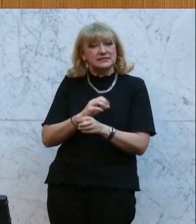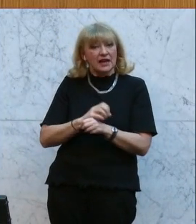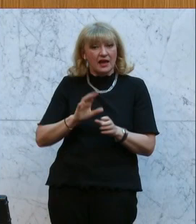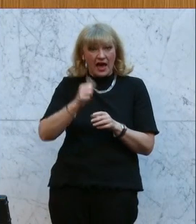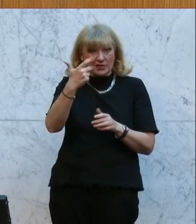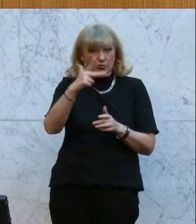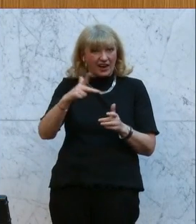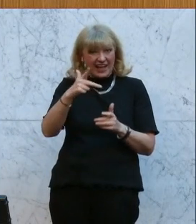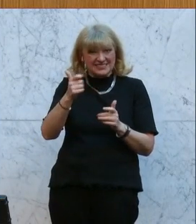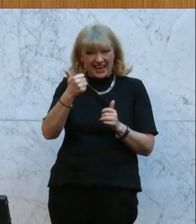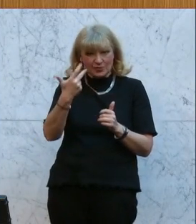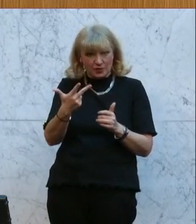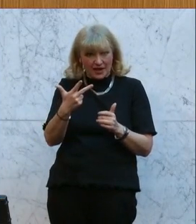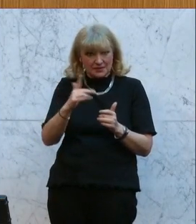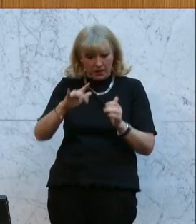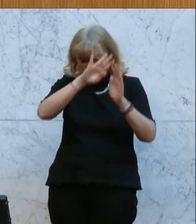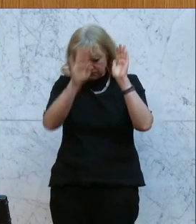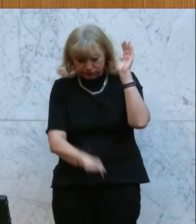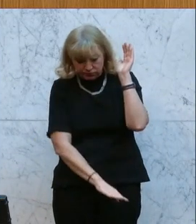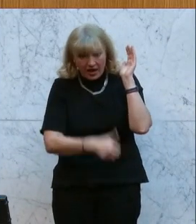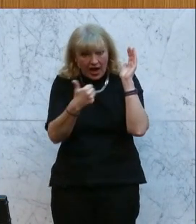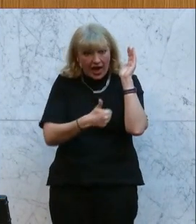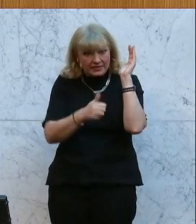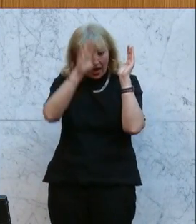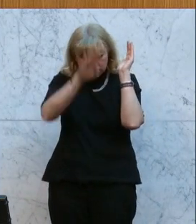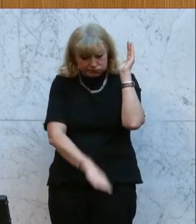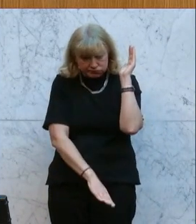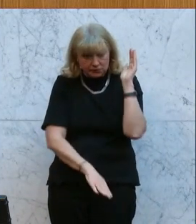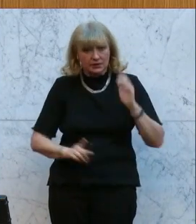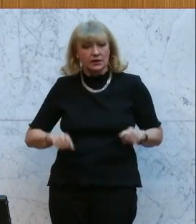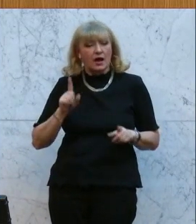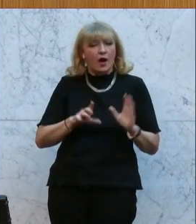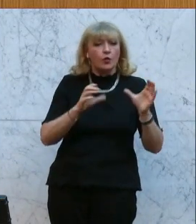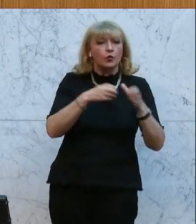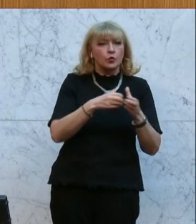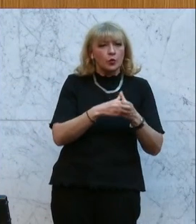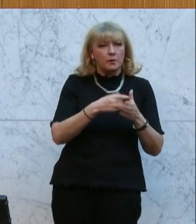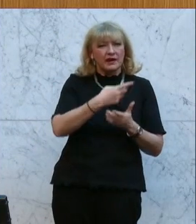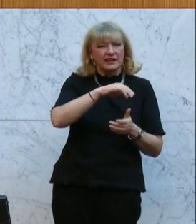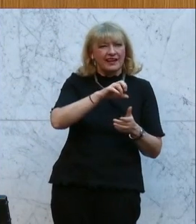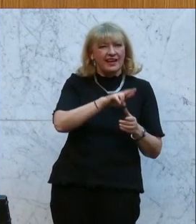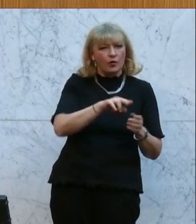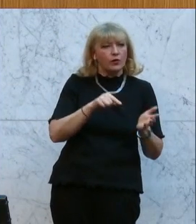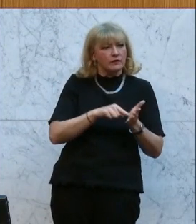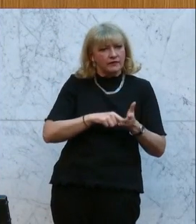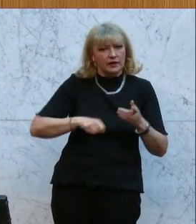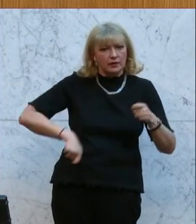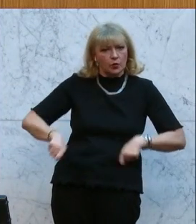eines Jahres abgerutscht. GRECO, die Staatengruppe gegen Korruption des Europarates, hat uns